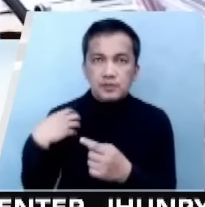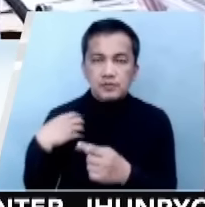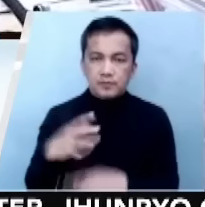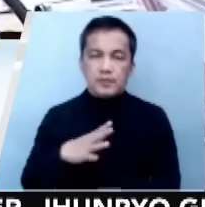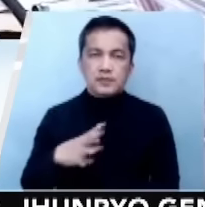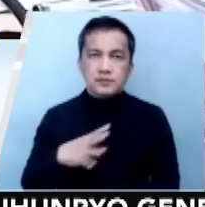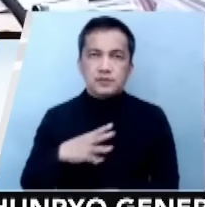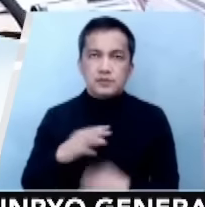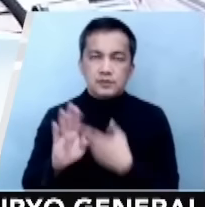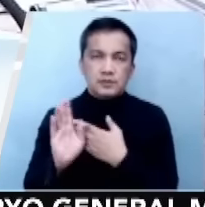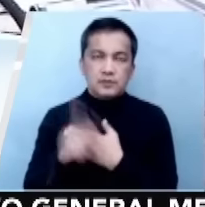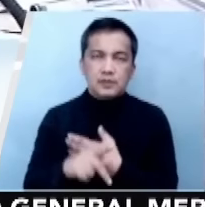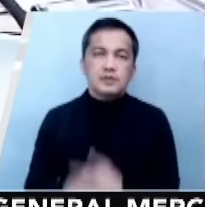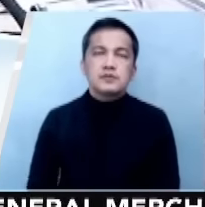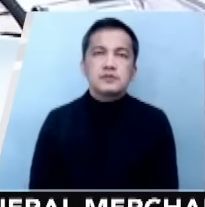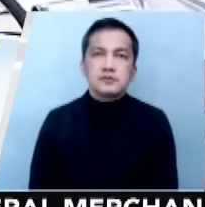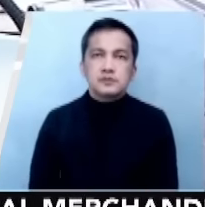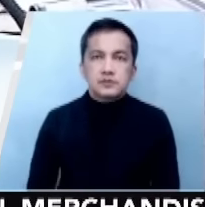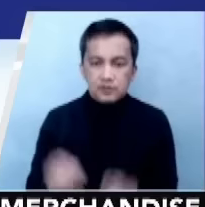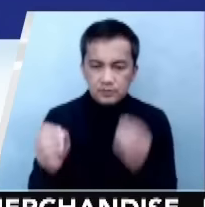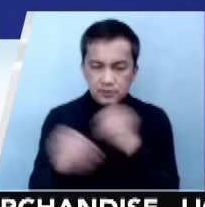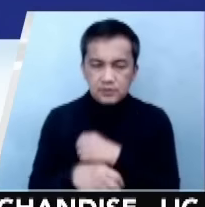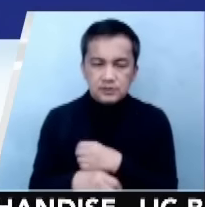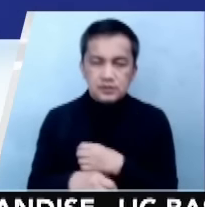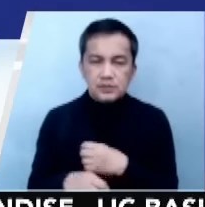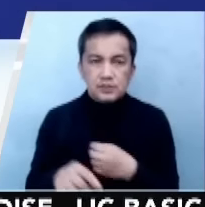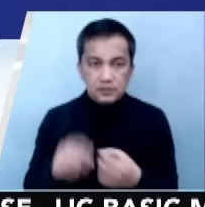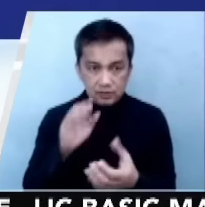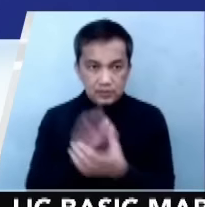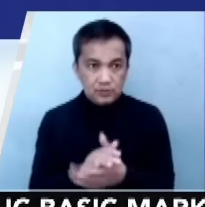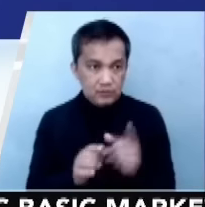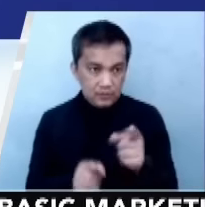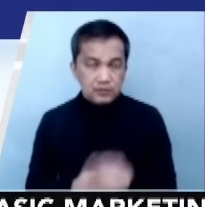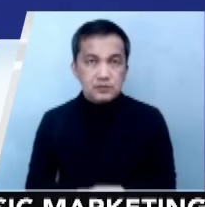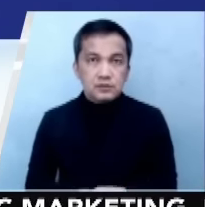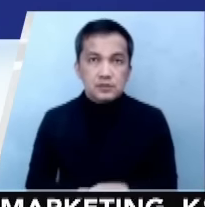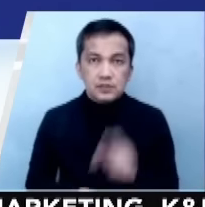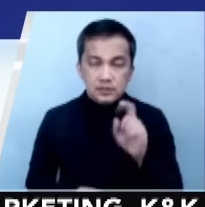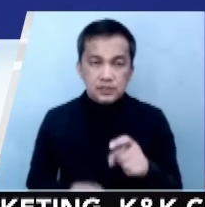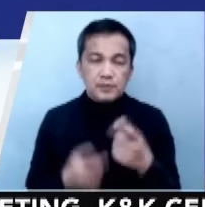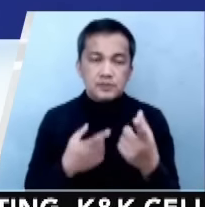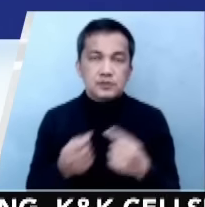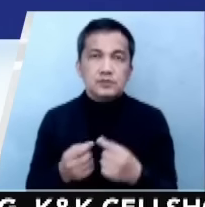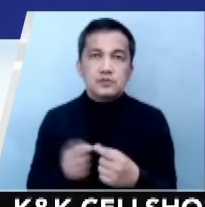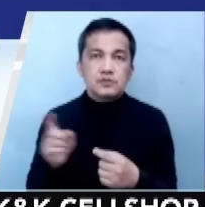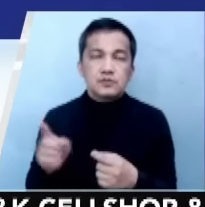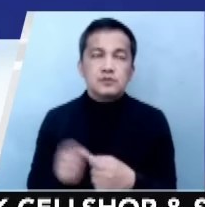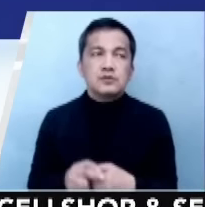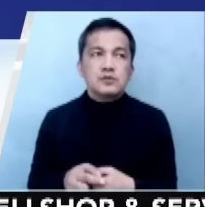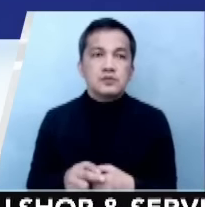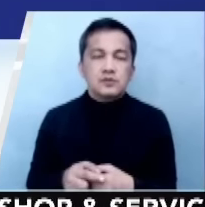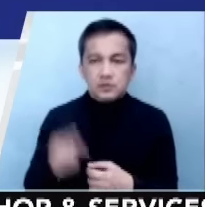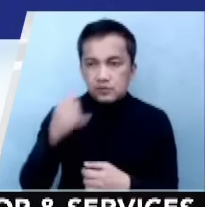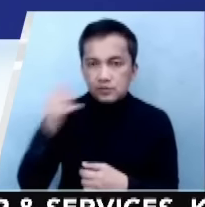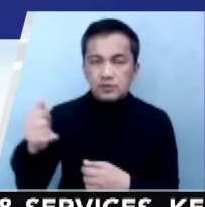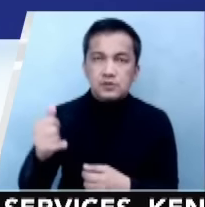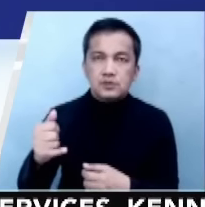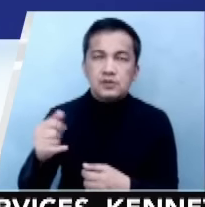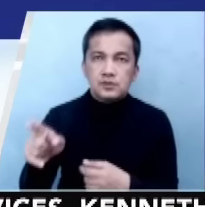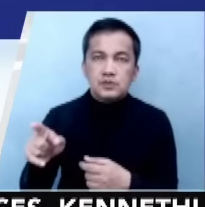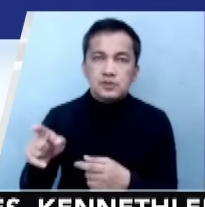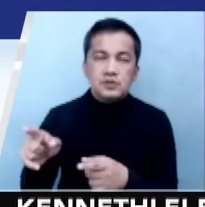siya sa office. At naniwala naman kayo. Dapat ang ginawa niyo po, tumawag kayo sa Saudi authorities, tumawag kayo